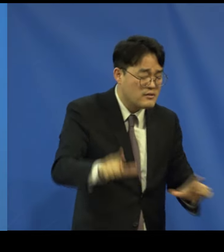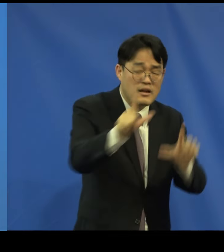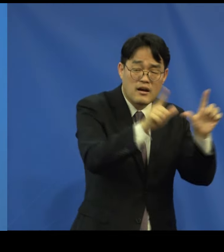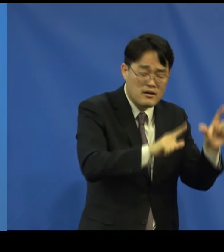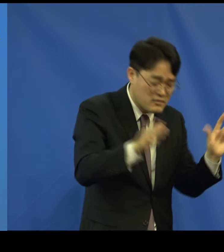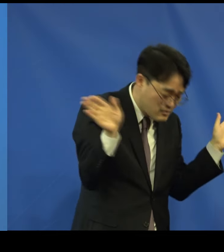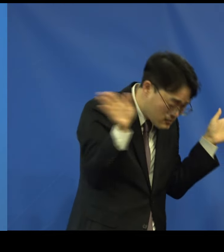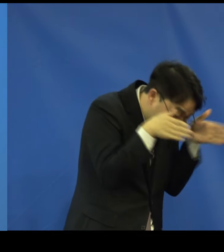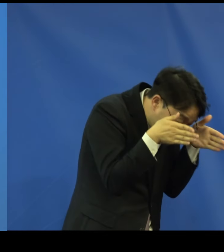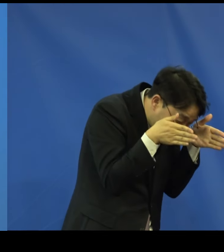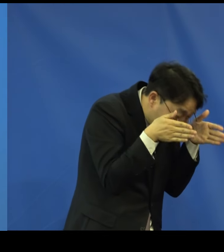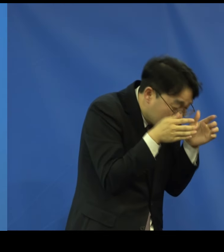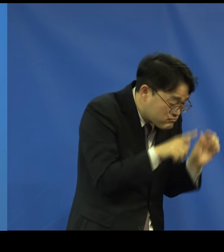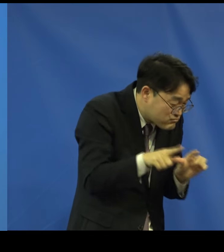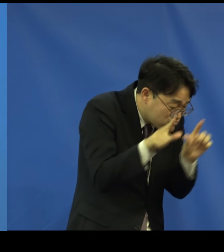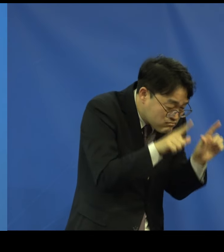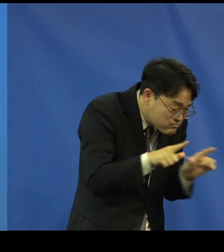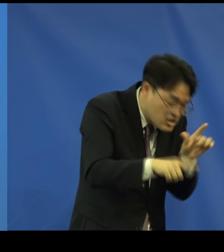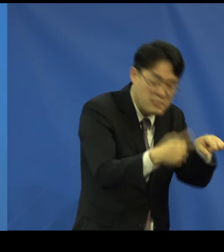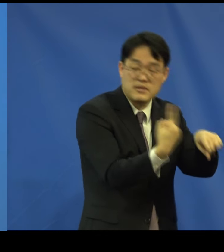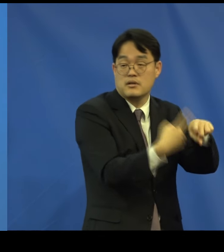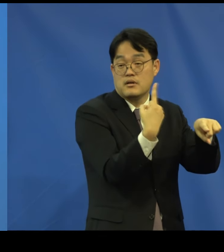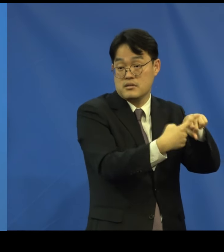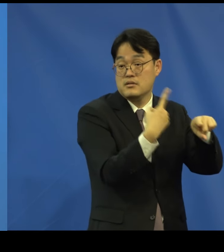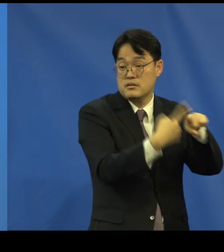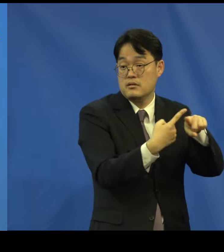하나님의 영원한 나라.